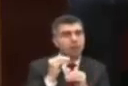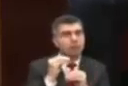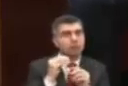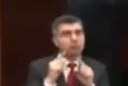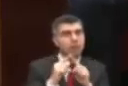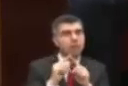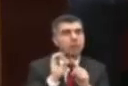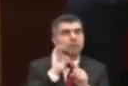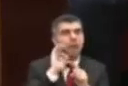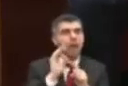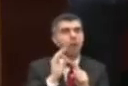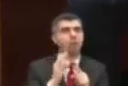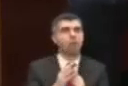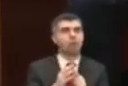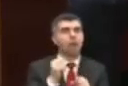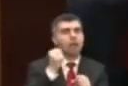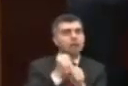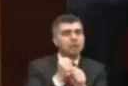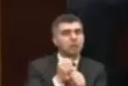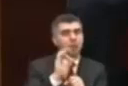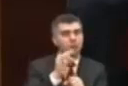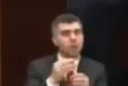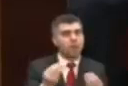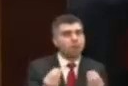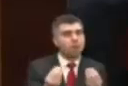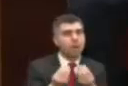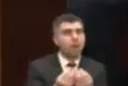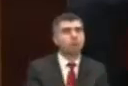تحدق السقف. حنا خدامين على هاد النماذج.